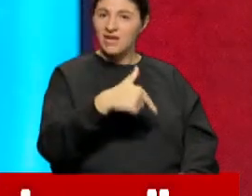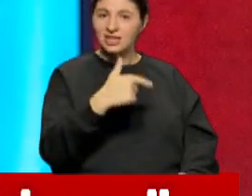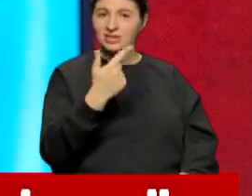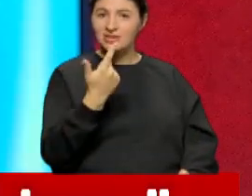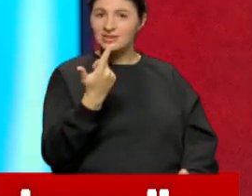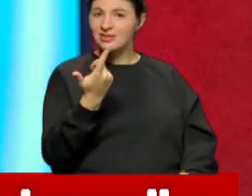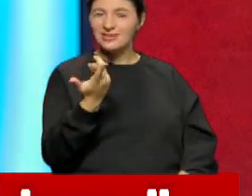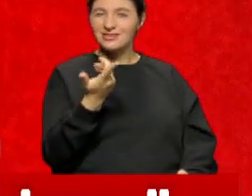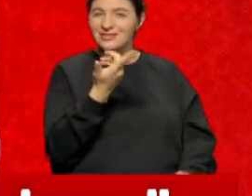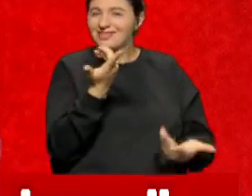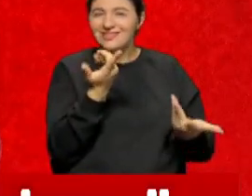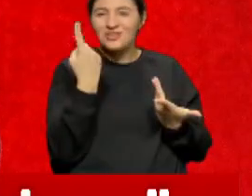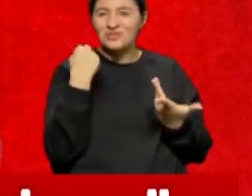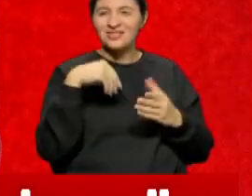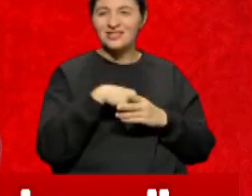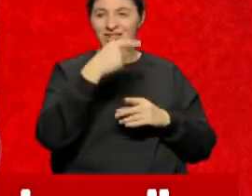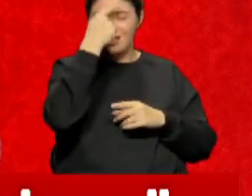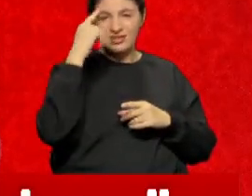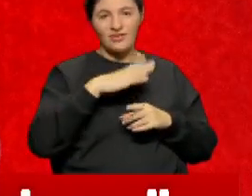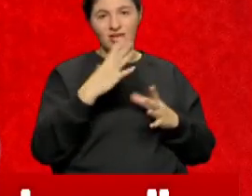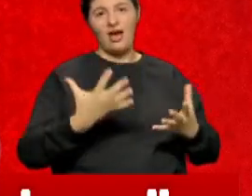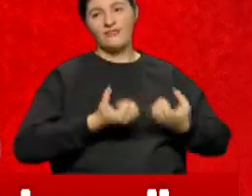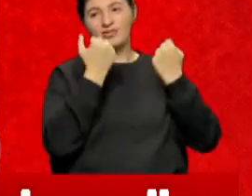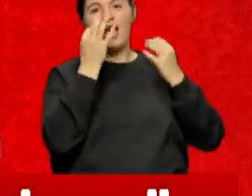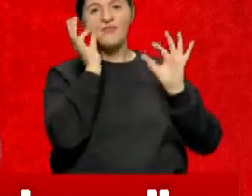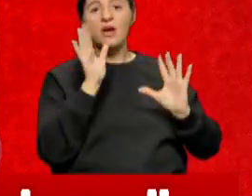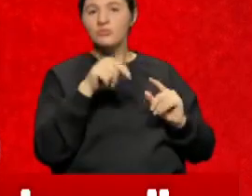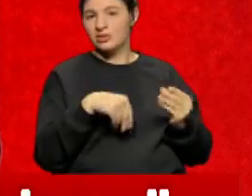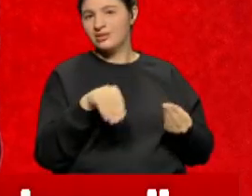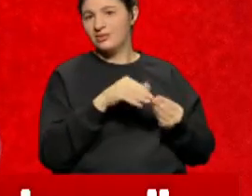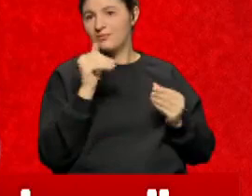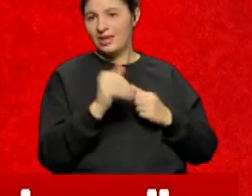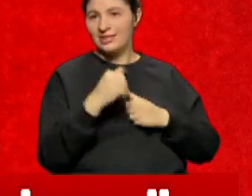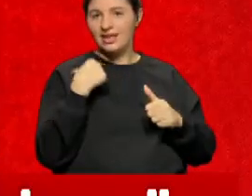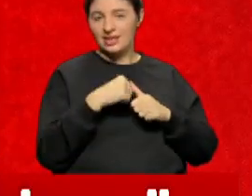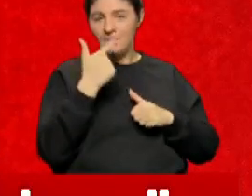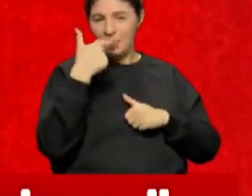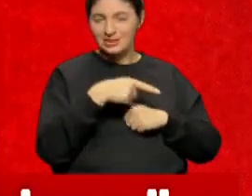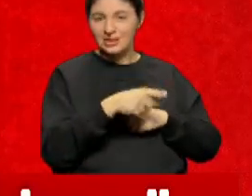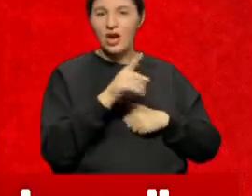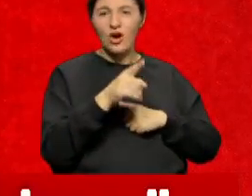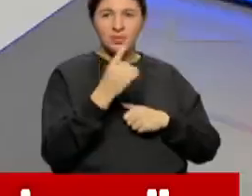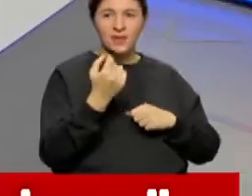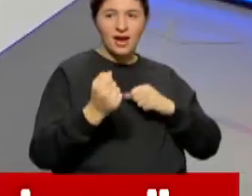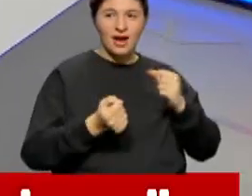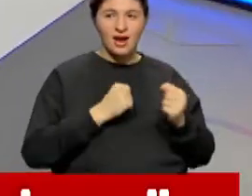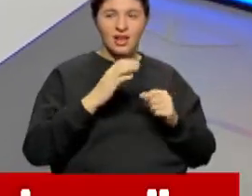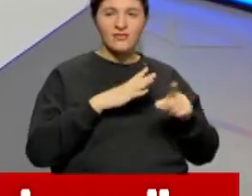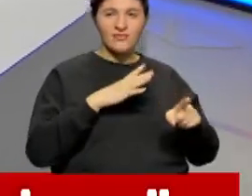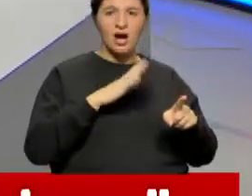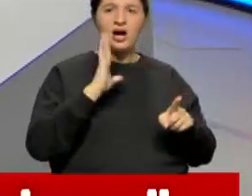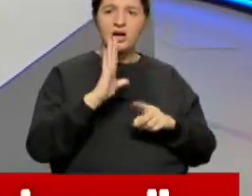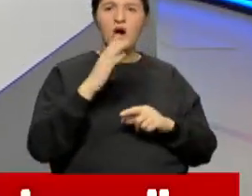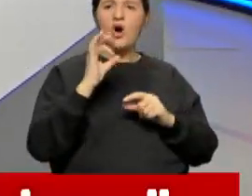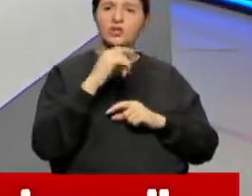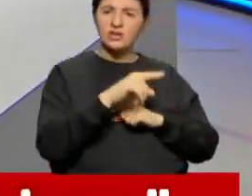akaryakıt belki dün için şanslıydın ama bugün zam geldi yine akaryakıta Orada da bir Hareketlilik var Ee